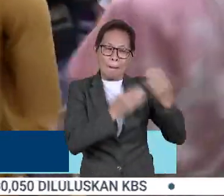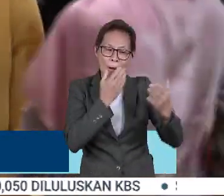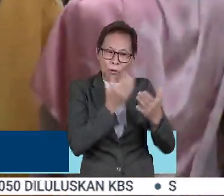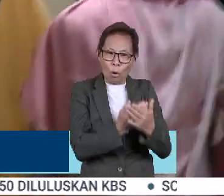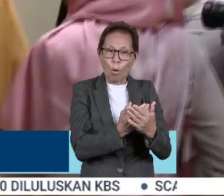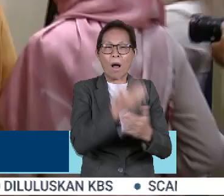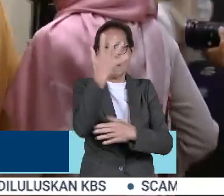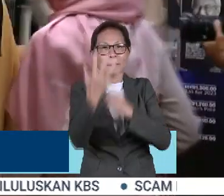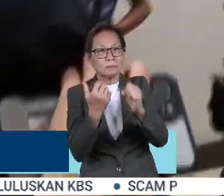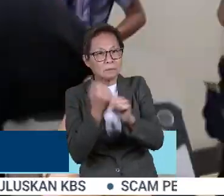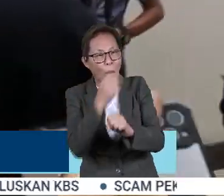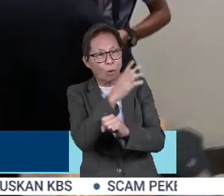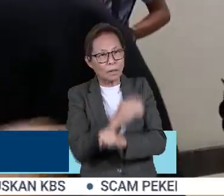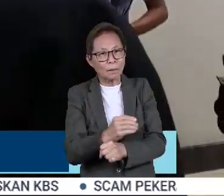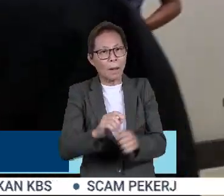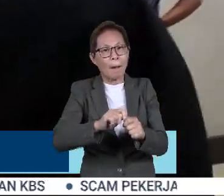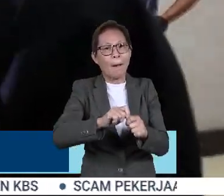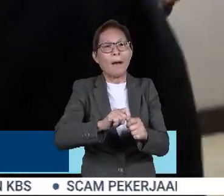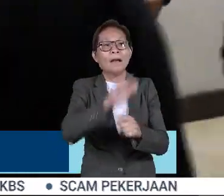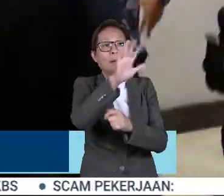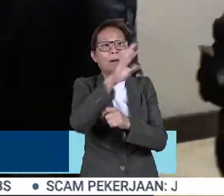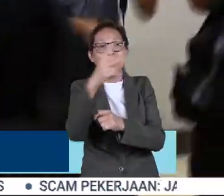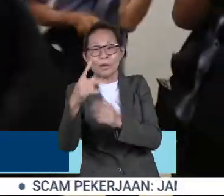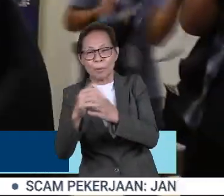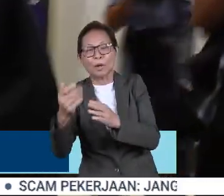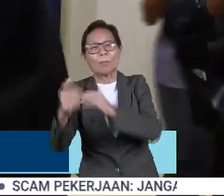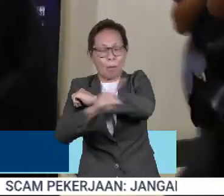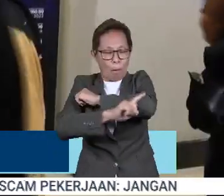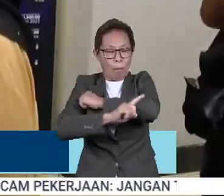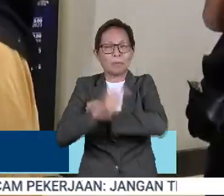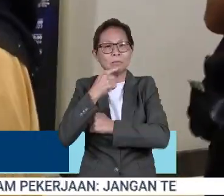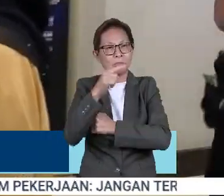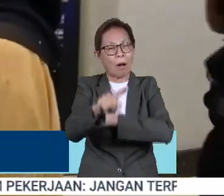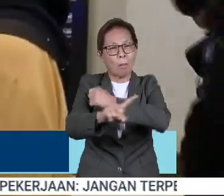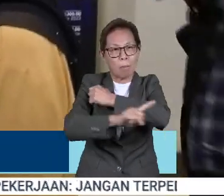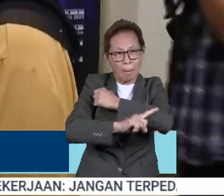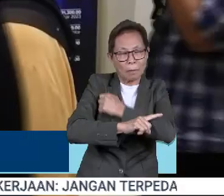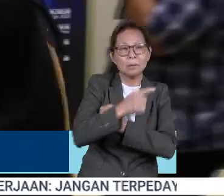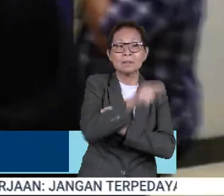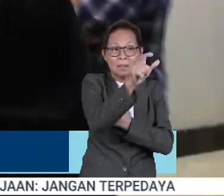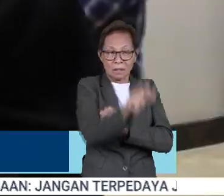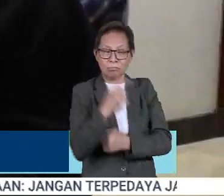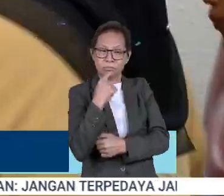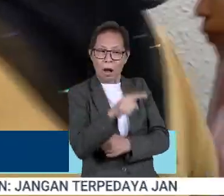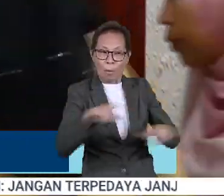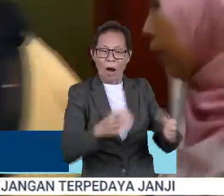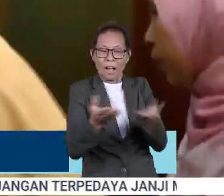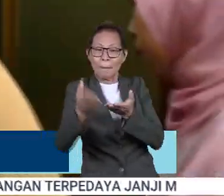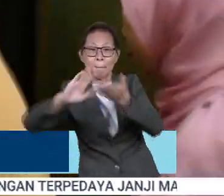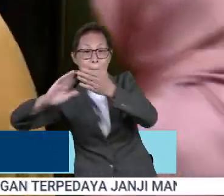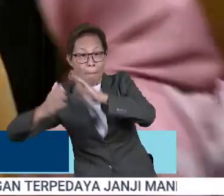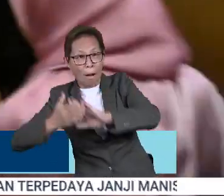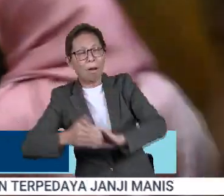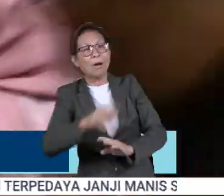selama 5 tahun serta cagaran 5000 Ringgit kepada hukuman yang dijatuhkan tertuduh juga di arah menjalani himat masyarakat